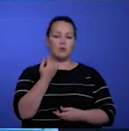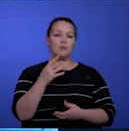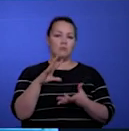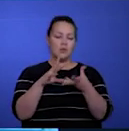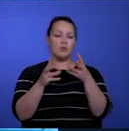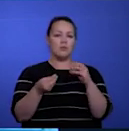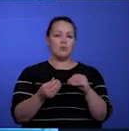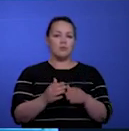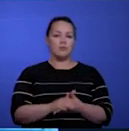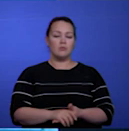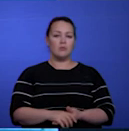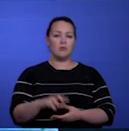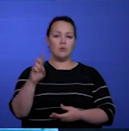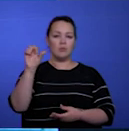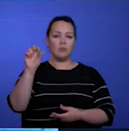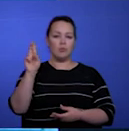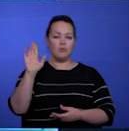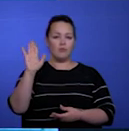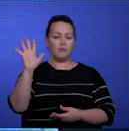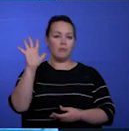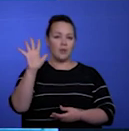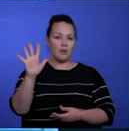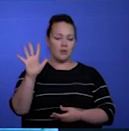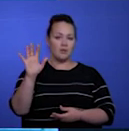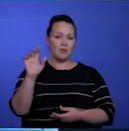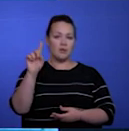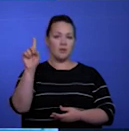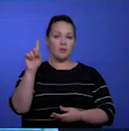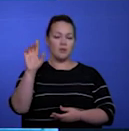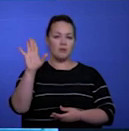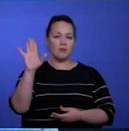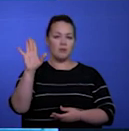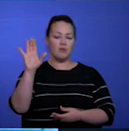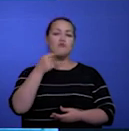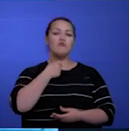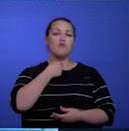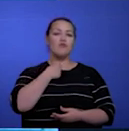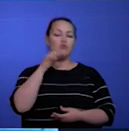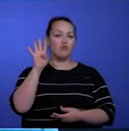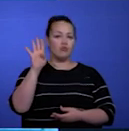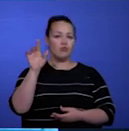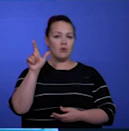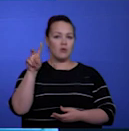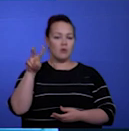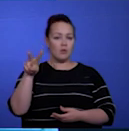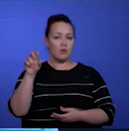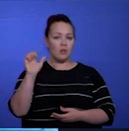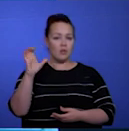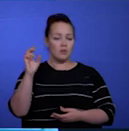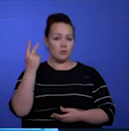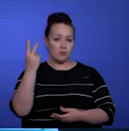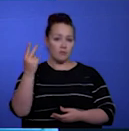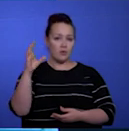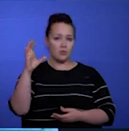итоги букв у нас 5 звуков 4 гласных 2 согласных 2 1 2